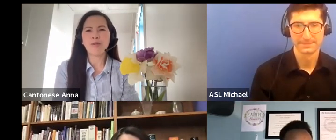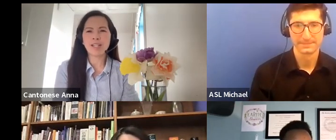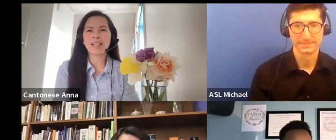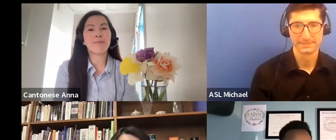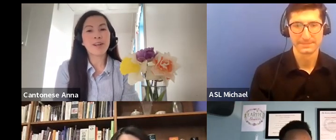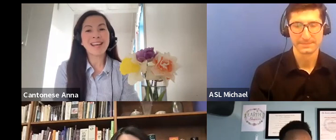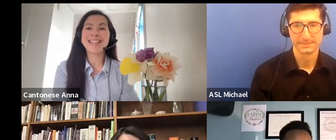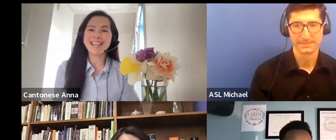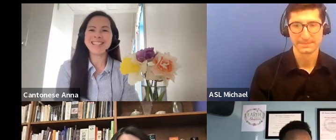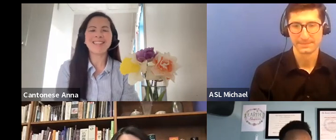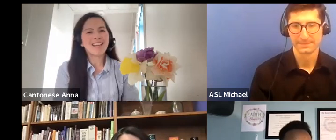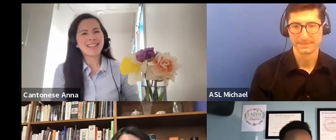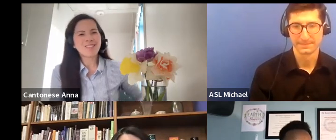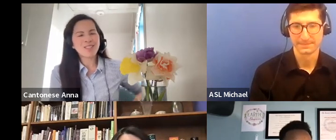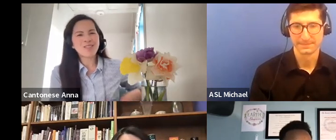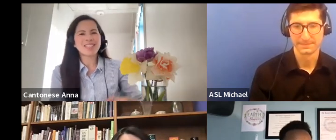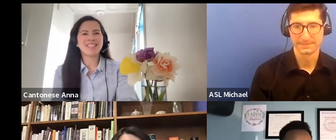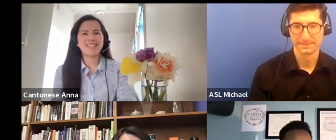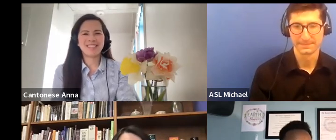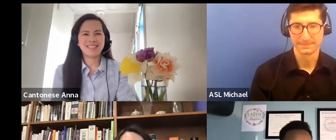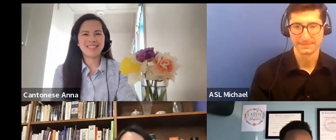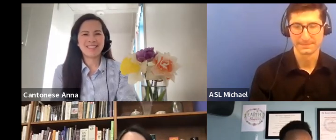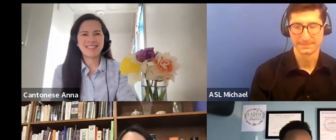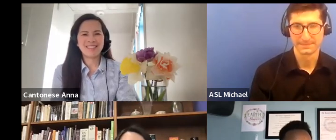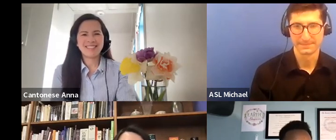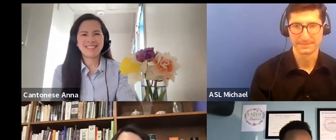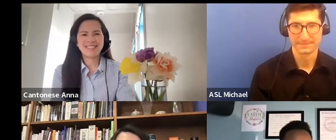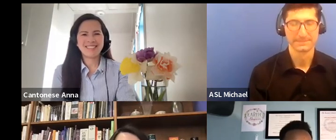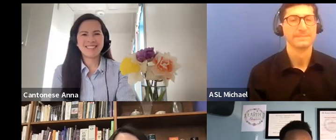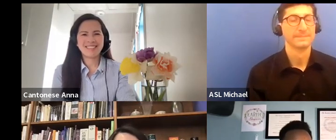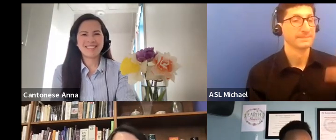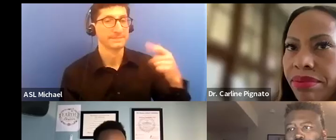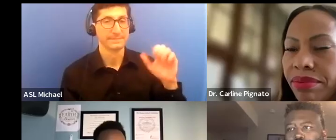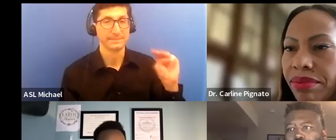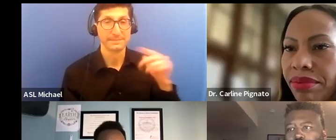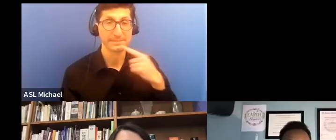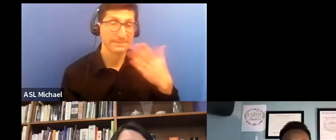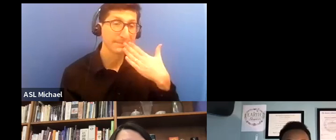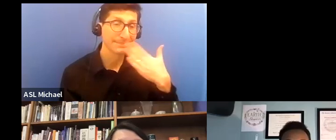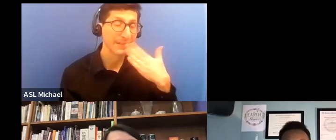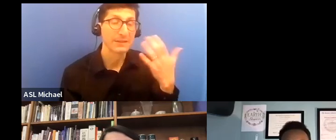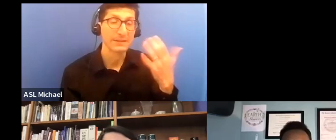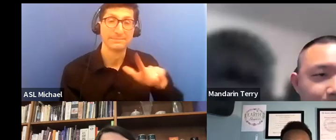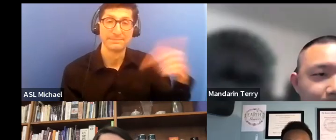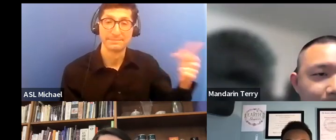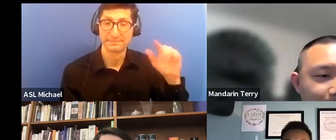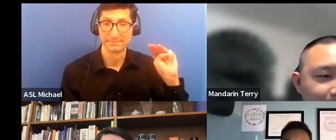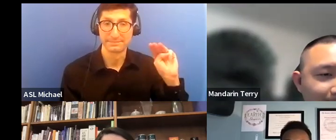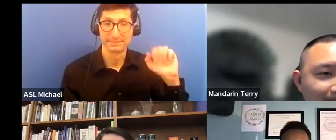同步翻譯㗎啦。唔該晒，一陣間見。Thank you so much. Thank you. And our Mandarin interpreter, please.